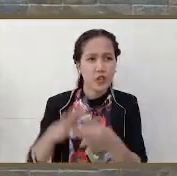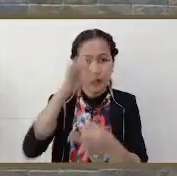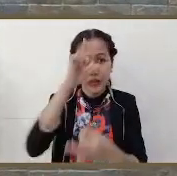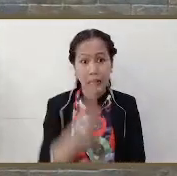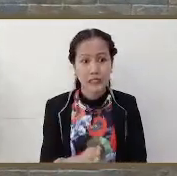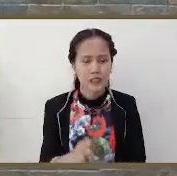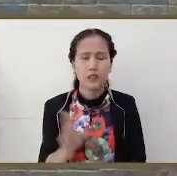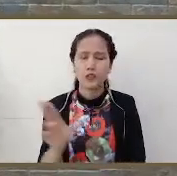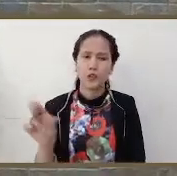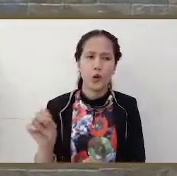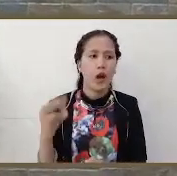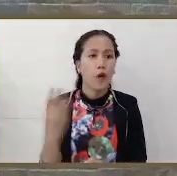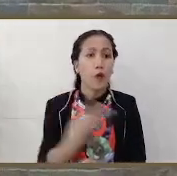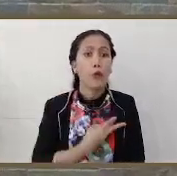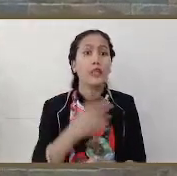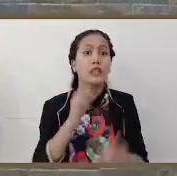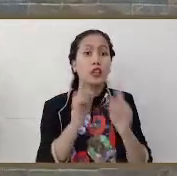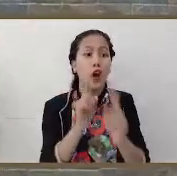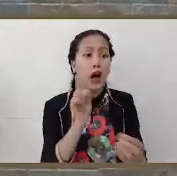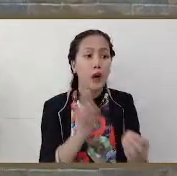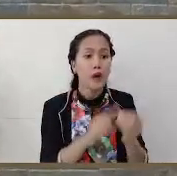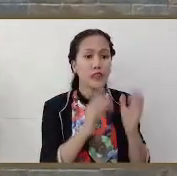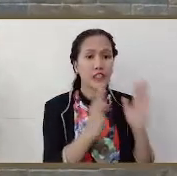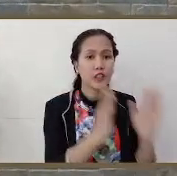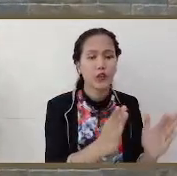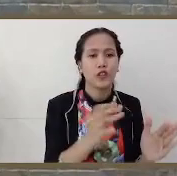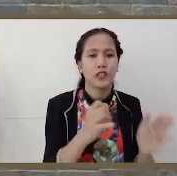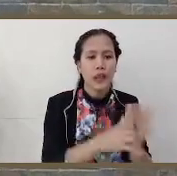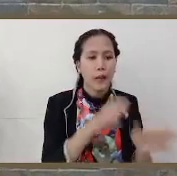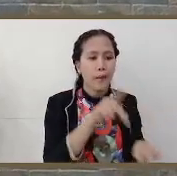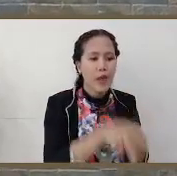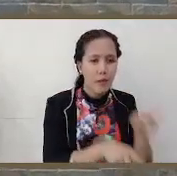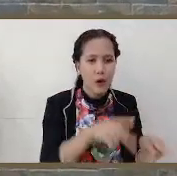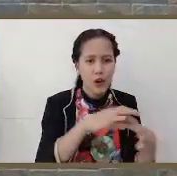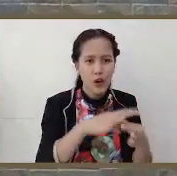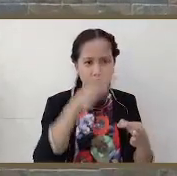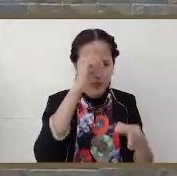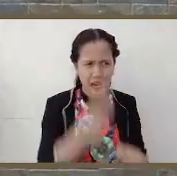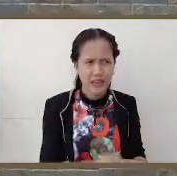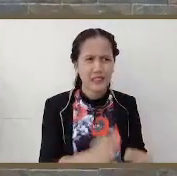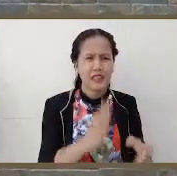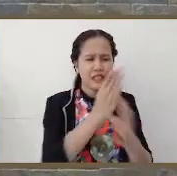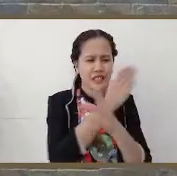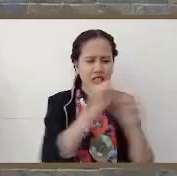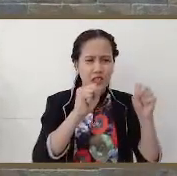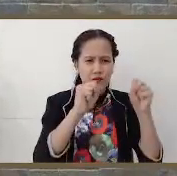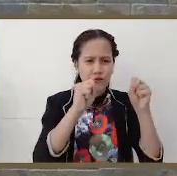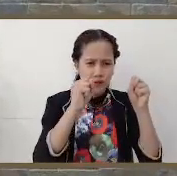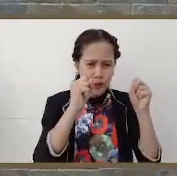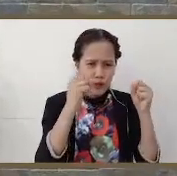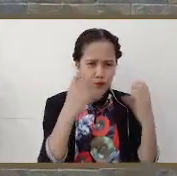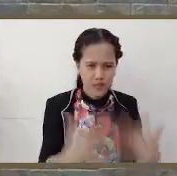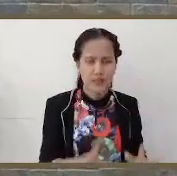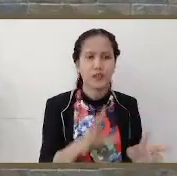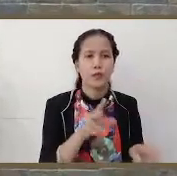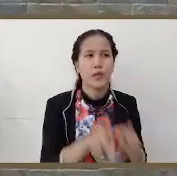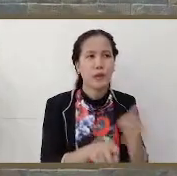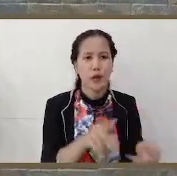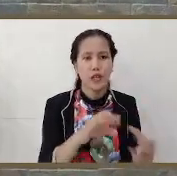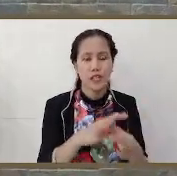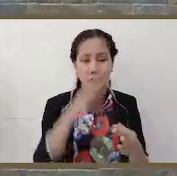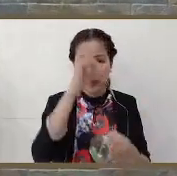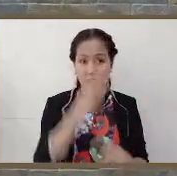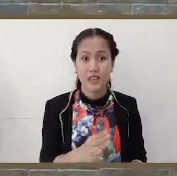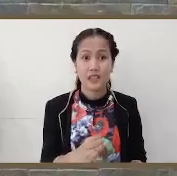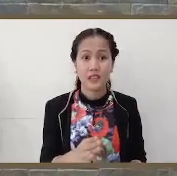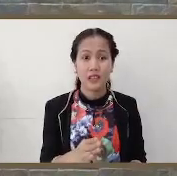are talking about the chosen people of God. You see, this is why we have to be careful as we